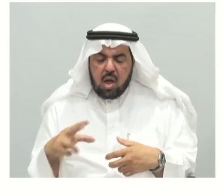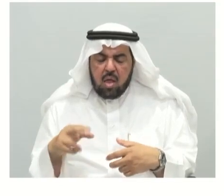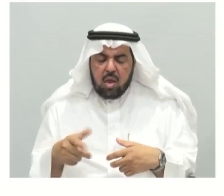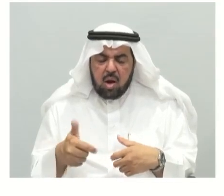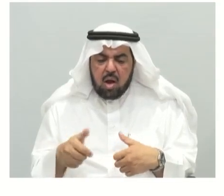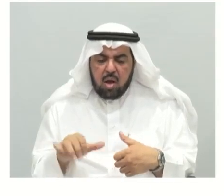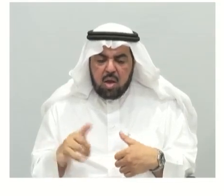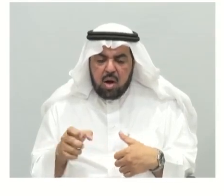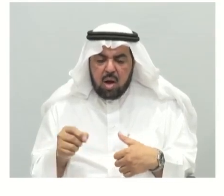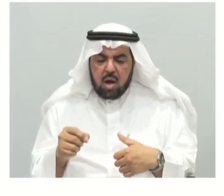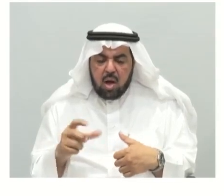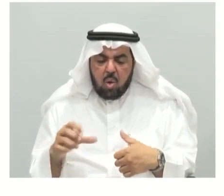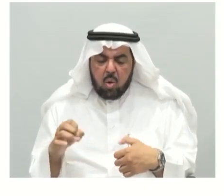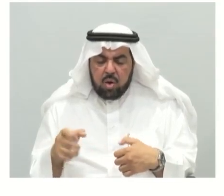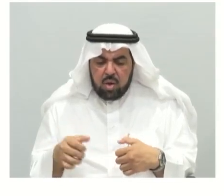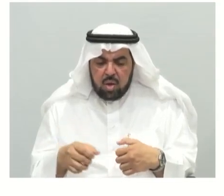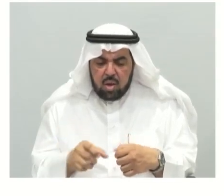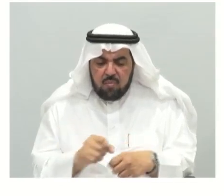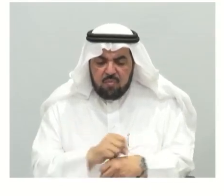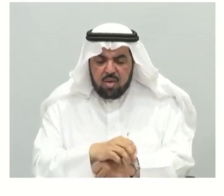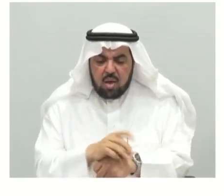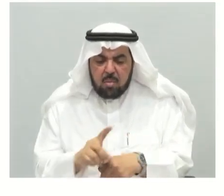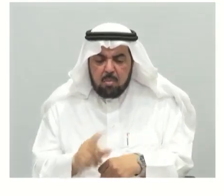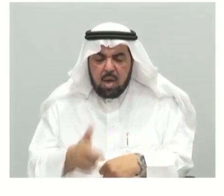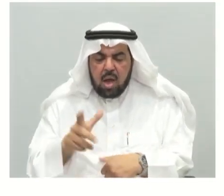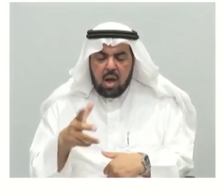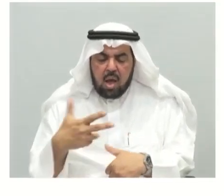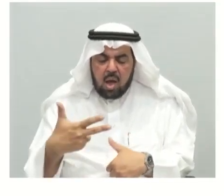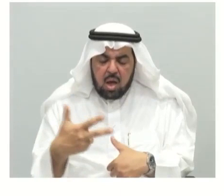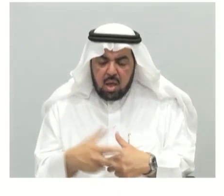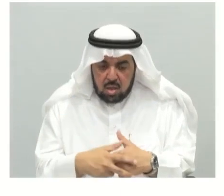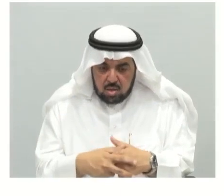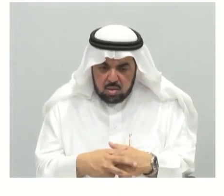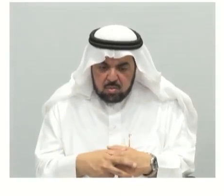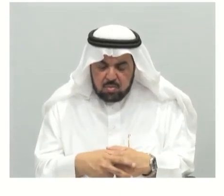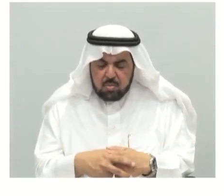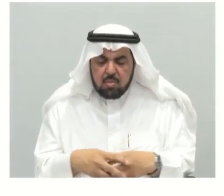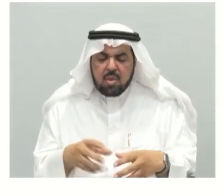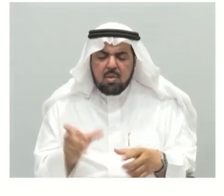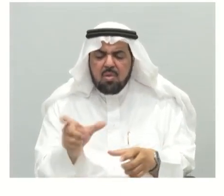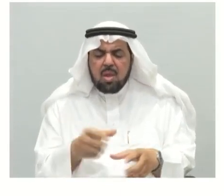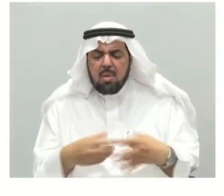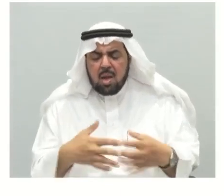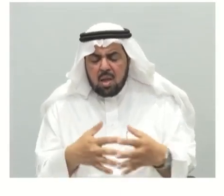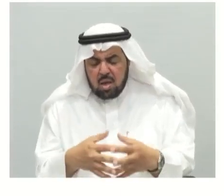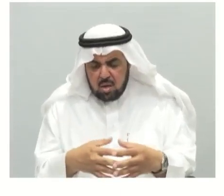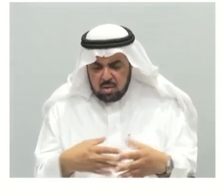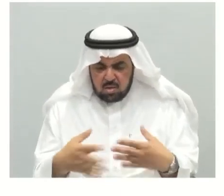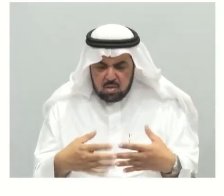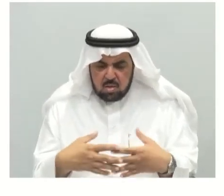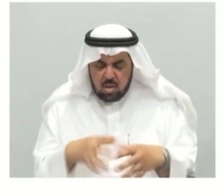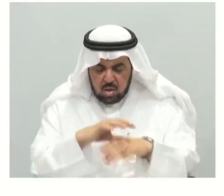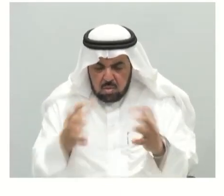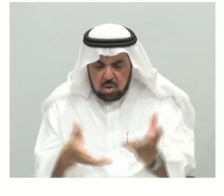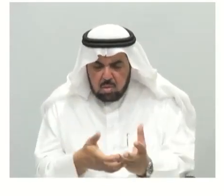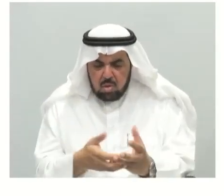شرنقه حوريه فئه بالغ ما هي المفرده التي لا تنتمي لى هذه المج